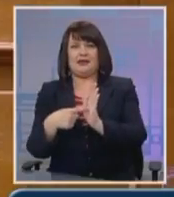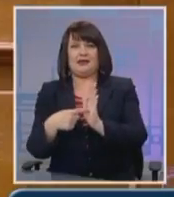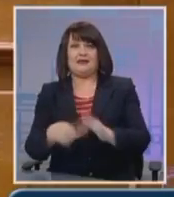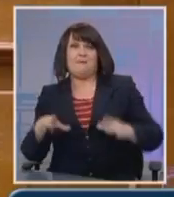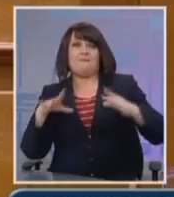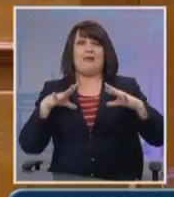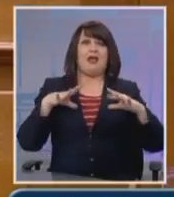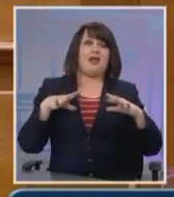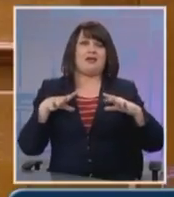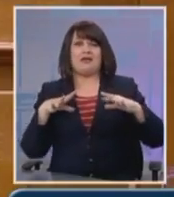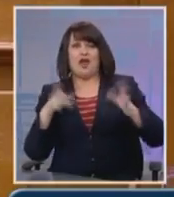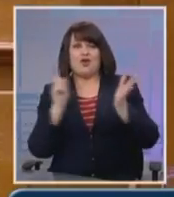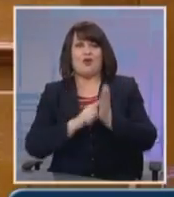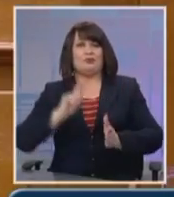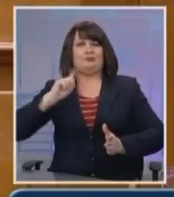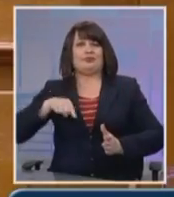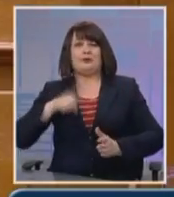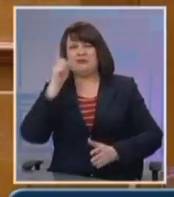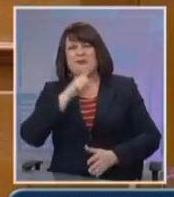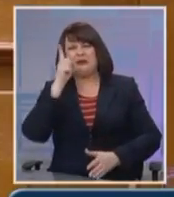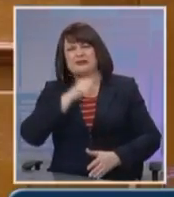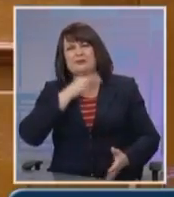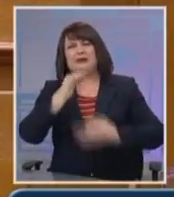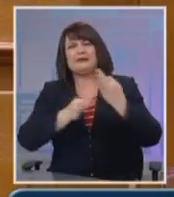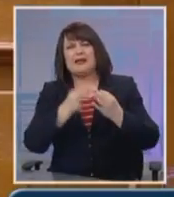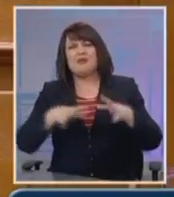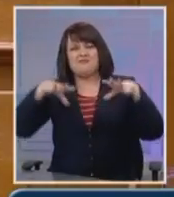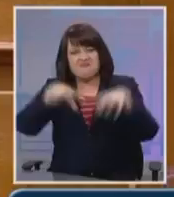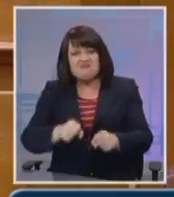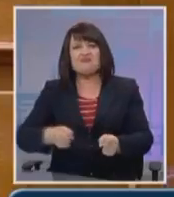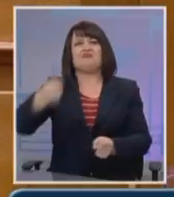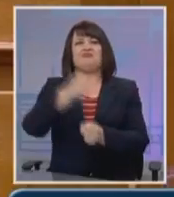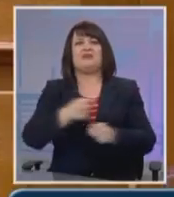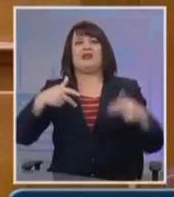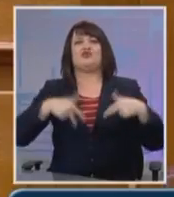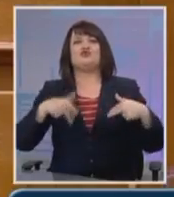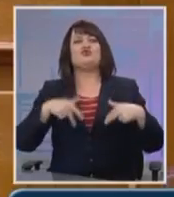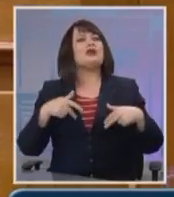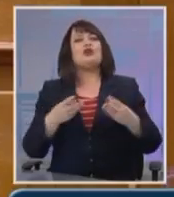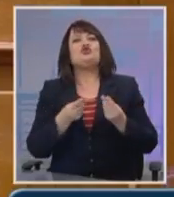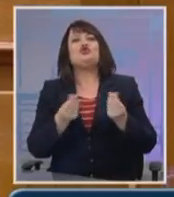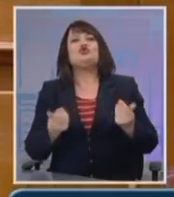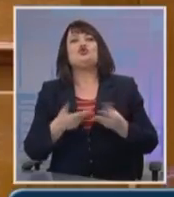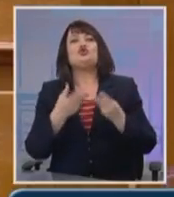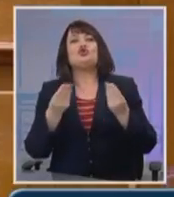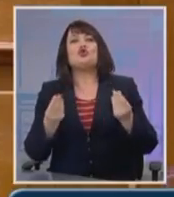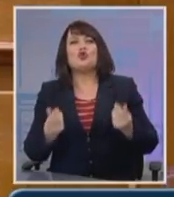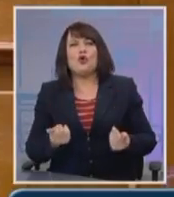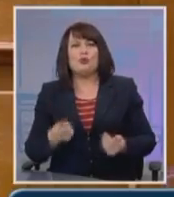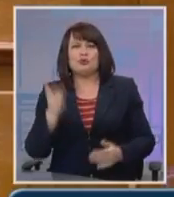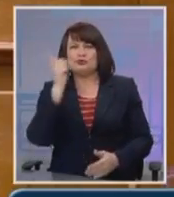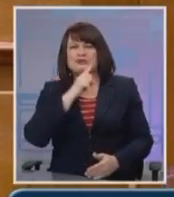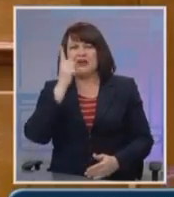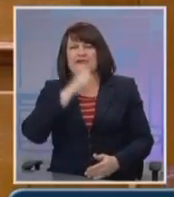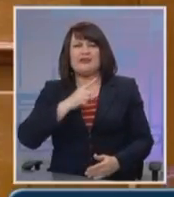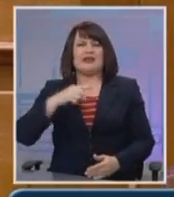μαγιά, που επένδυσε σε ψέματα, ανέβηκε στην εξουσία πατώντας πάνω σε απίθανες θεωρίες